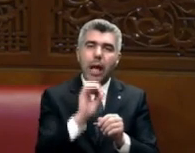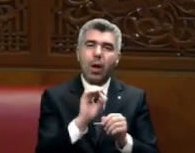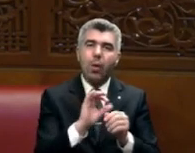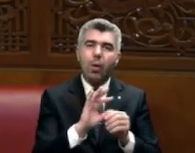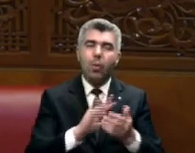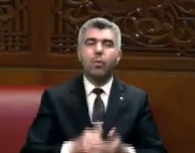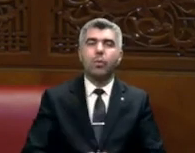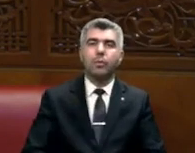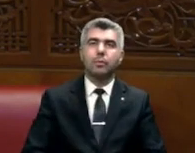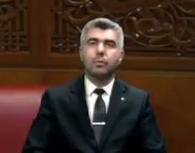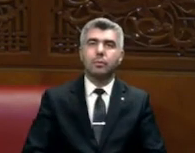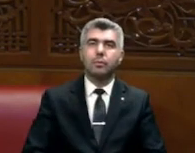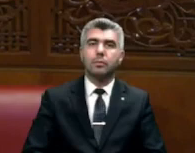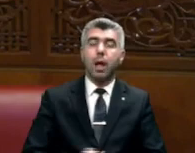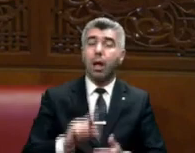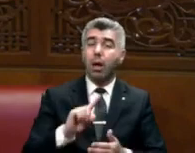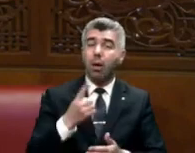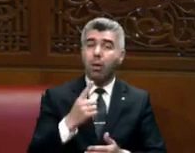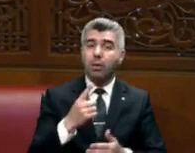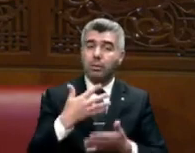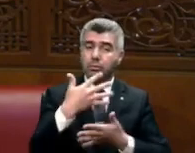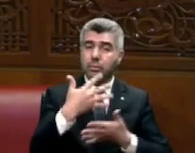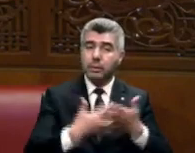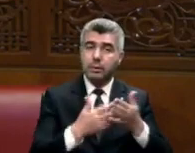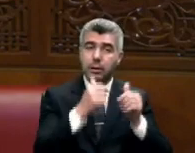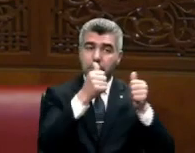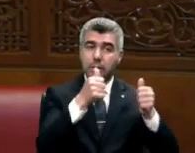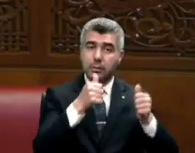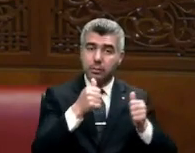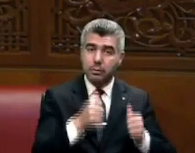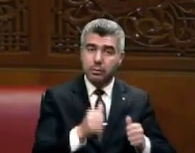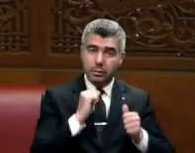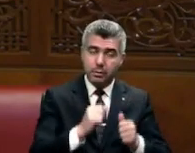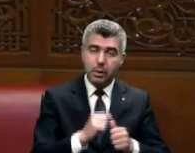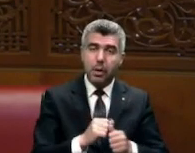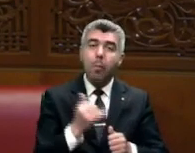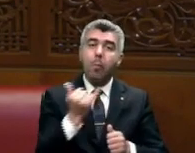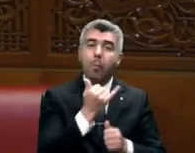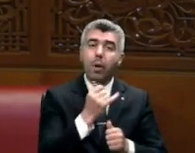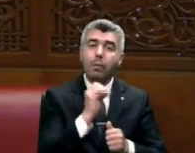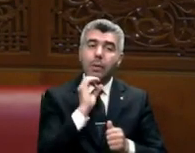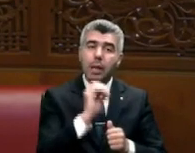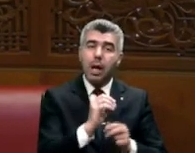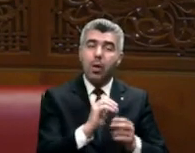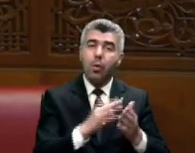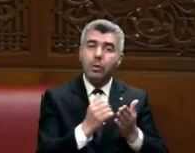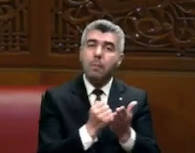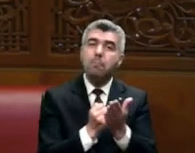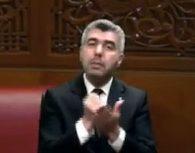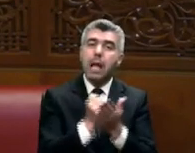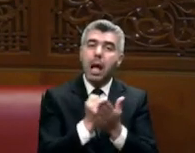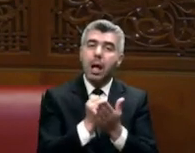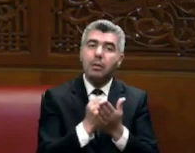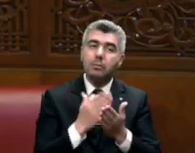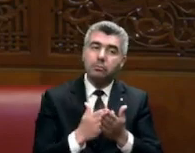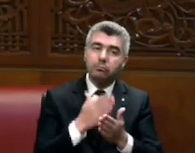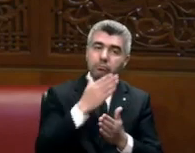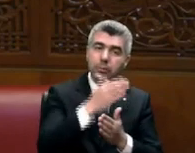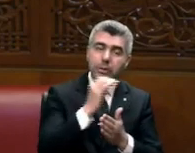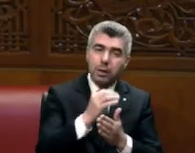وخصوصياته، حيث يتم في هذه الإعلانات توصيف المنصب المفتوح للتباري